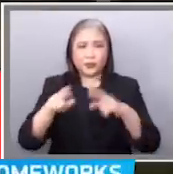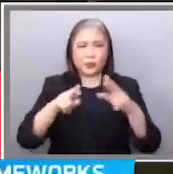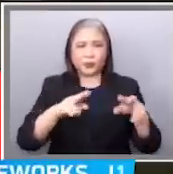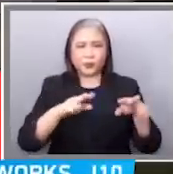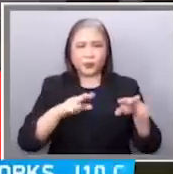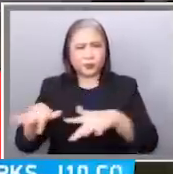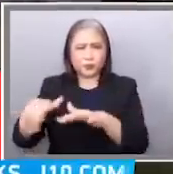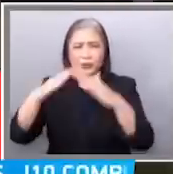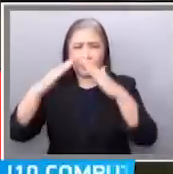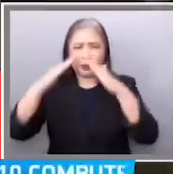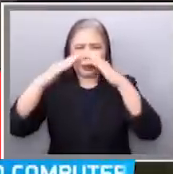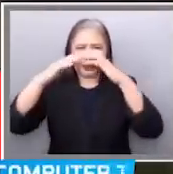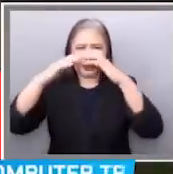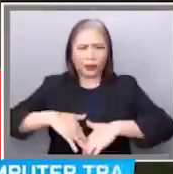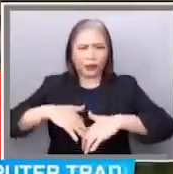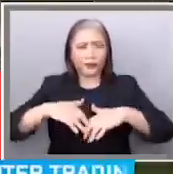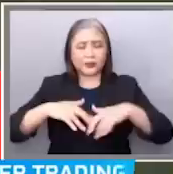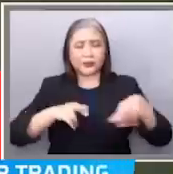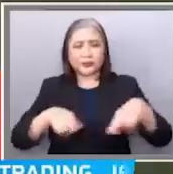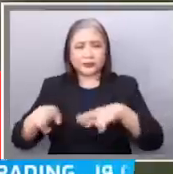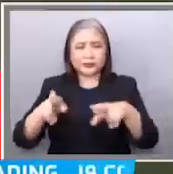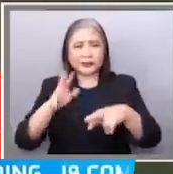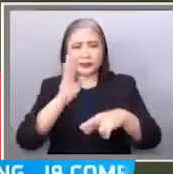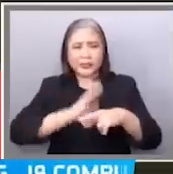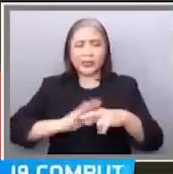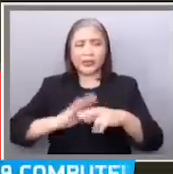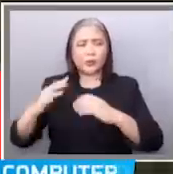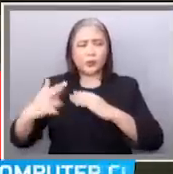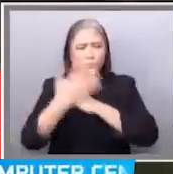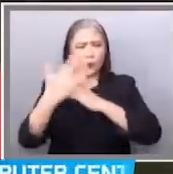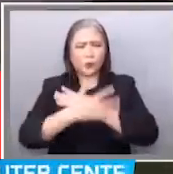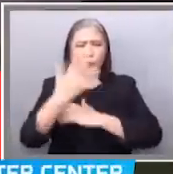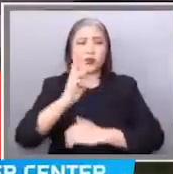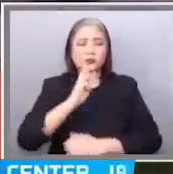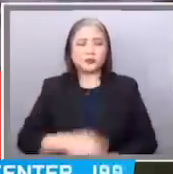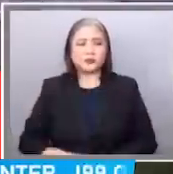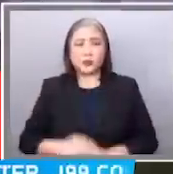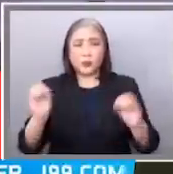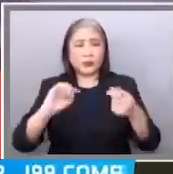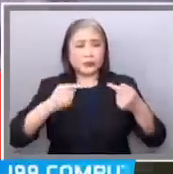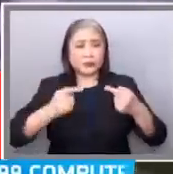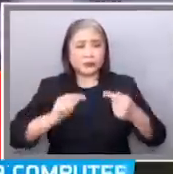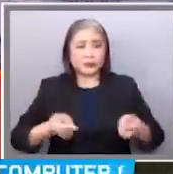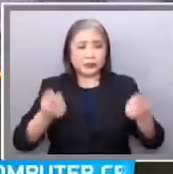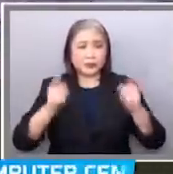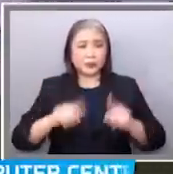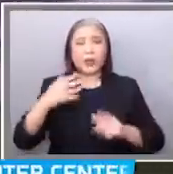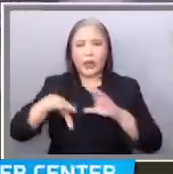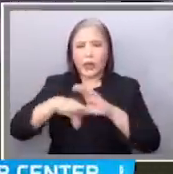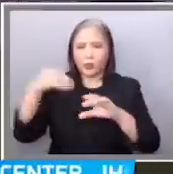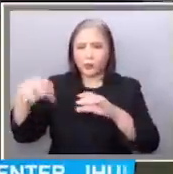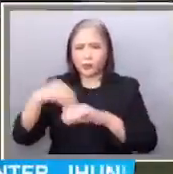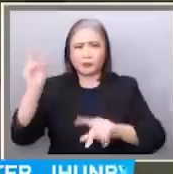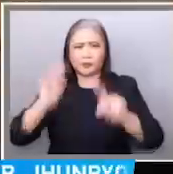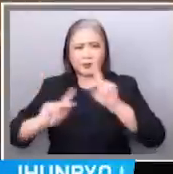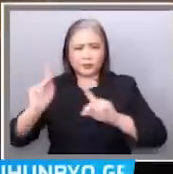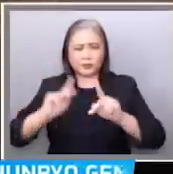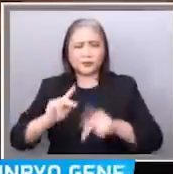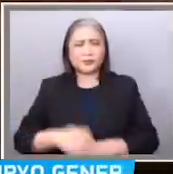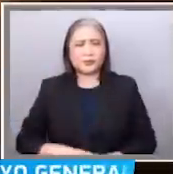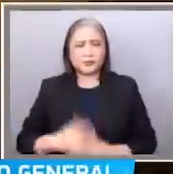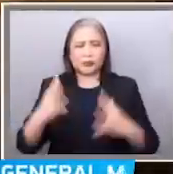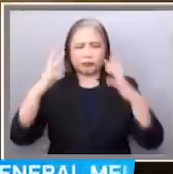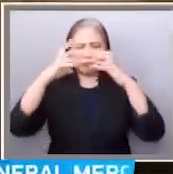ilog matapos masira ng rumaragasang tubig. Walang nasaktan sa insidente dahil nakalabas ng lahat ng tao sa bahay bago gumuho.